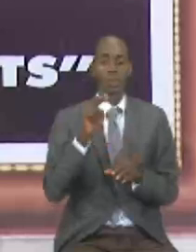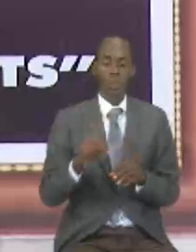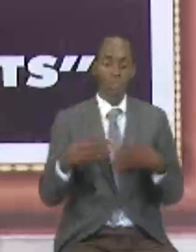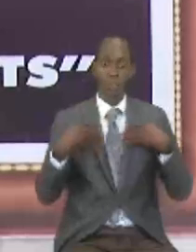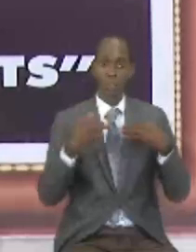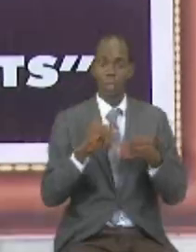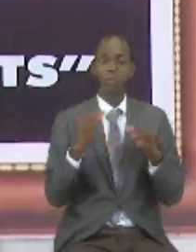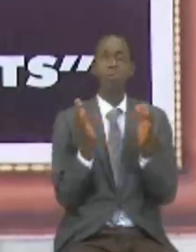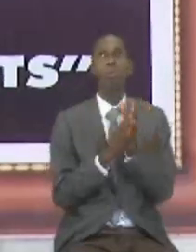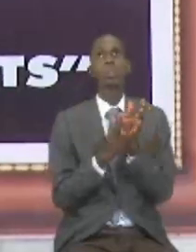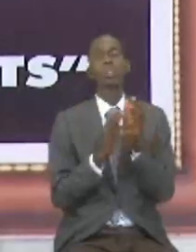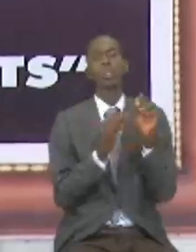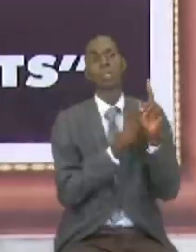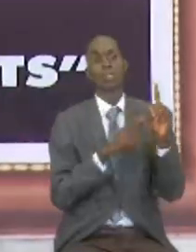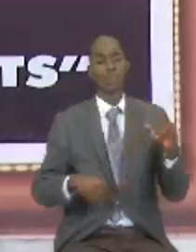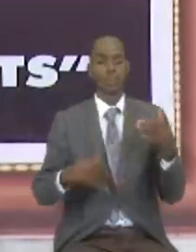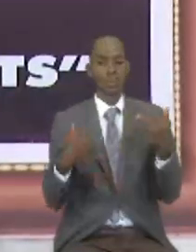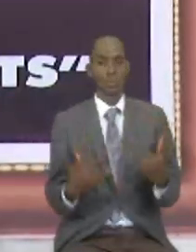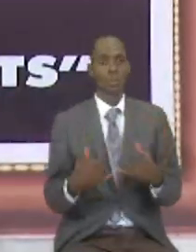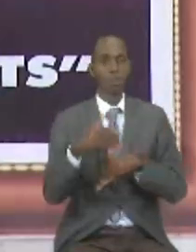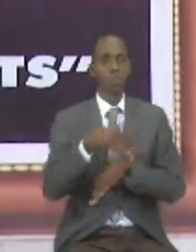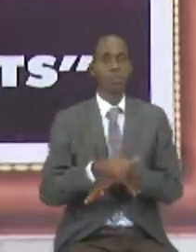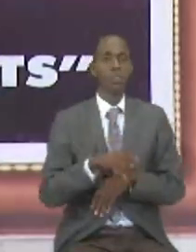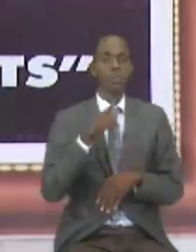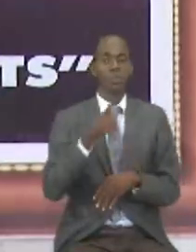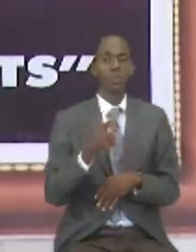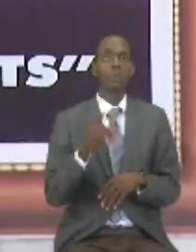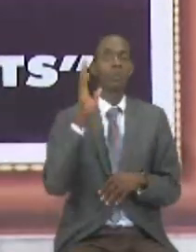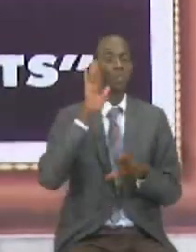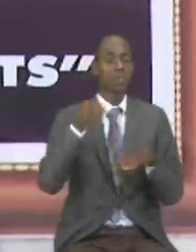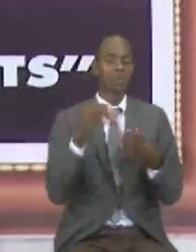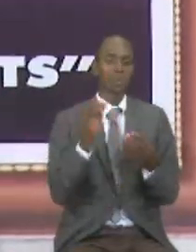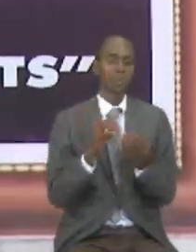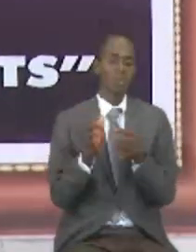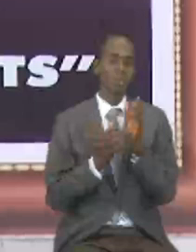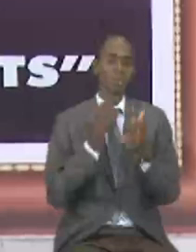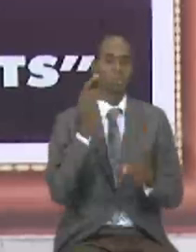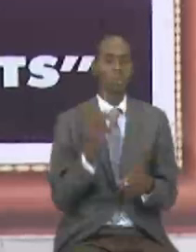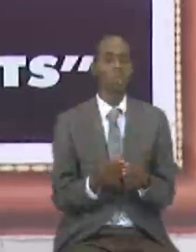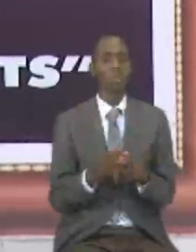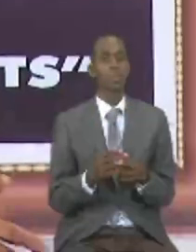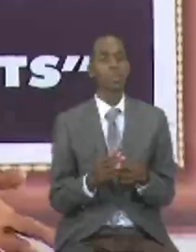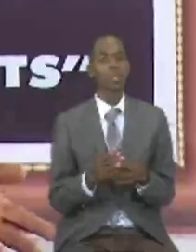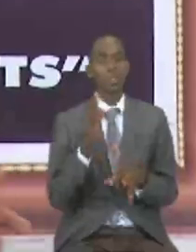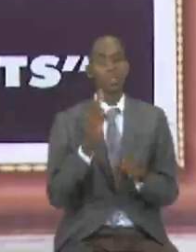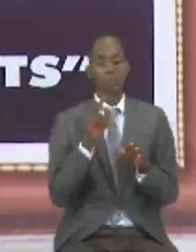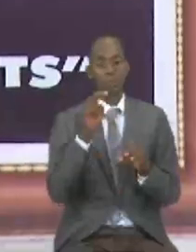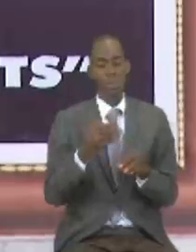tu as besoin de la guérison, gloire à Dieu, cette nuit, il t'a déjà guéri au nom de Jésus-Christ.